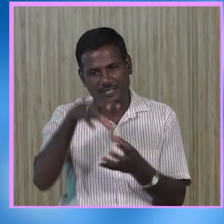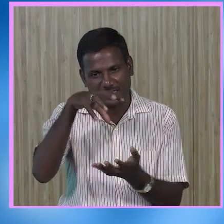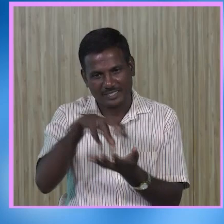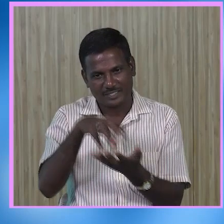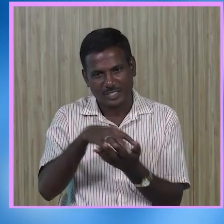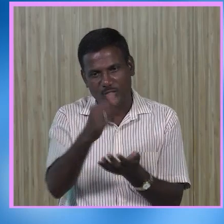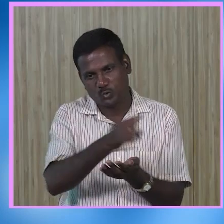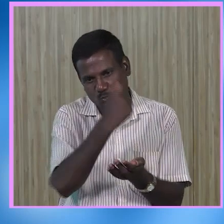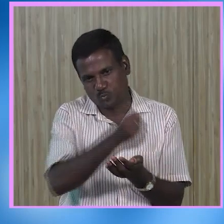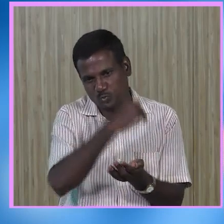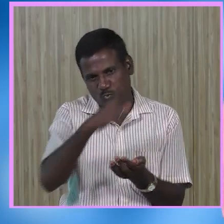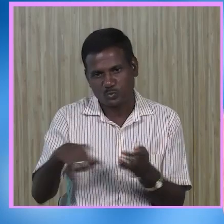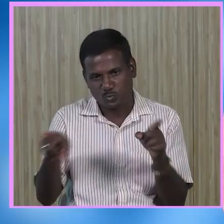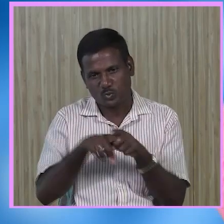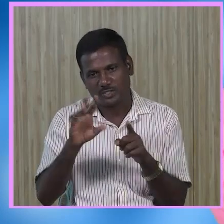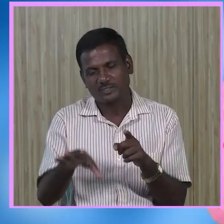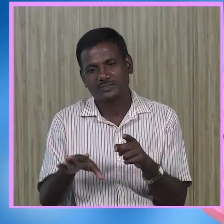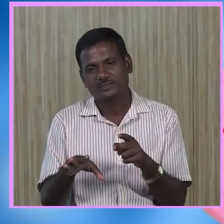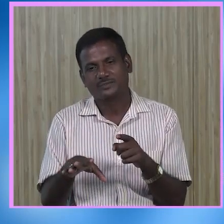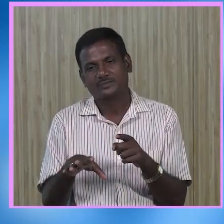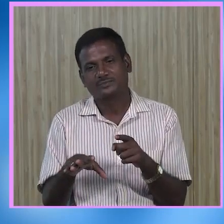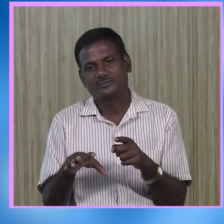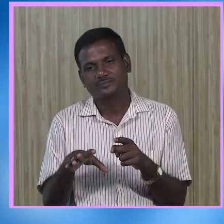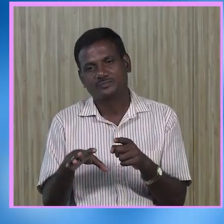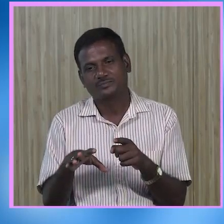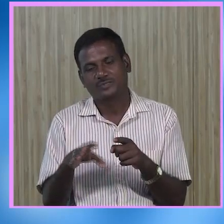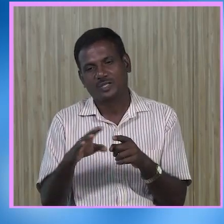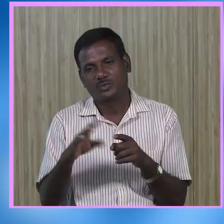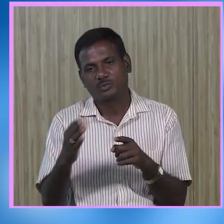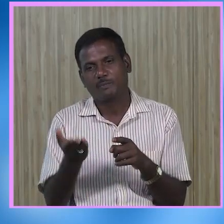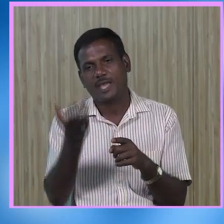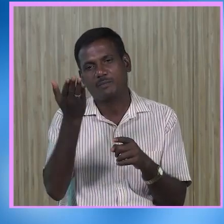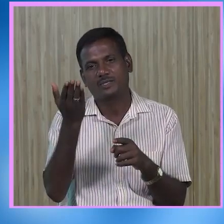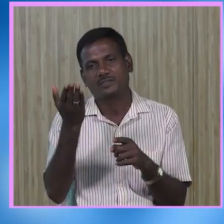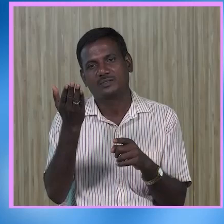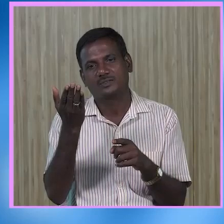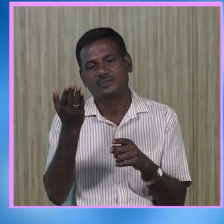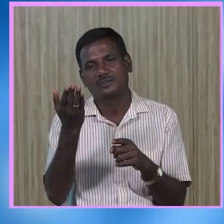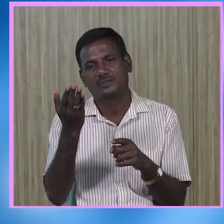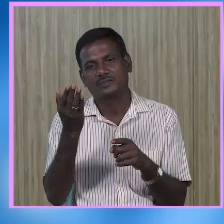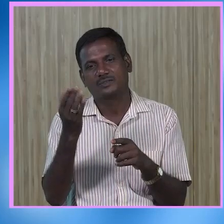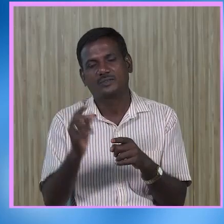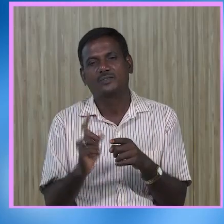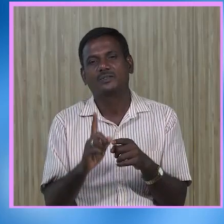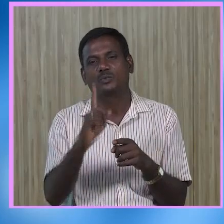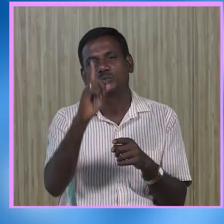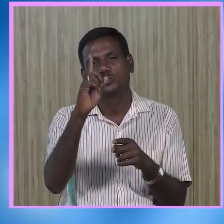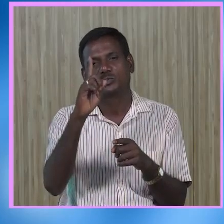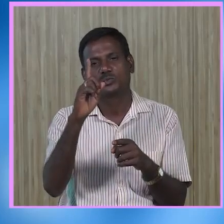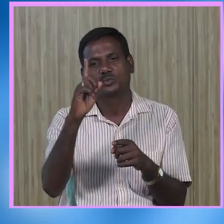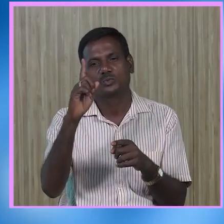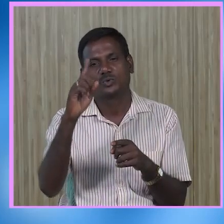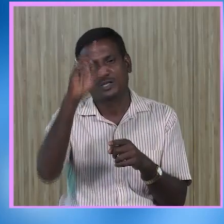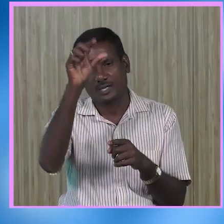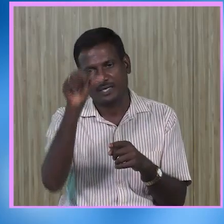நிலைநிறுத்துவதற்காக துடுப்பு மாதிரி இருக்கும். அதே மாதிரி இந்த துடுப்பு பகுதிக்கு மேல் பகுதியில் பார்த்தோம்னா, இது மேலே சொன்ன